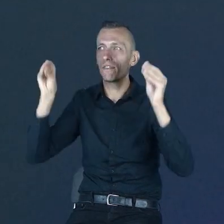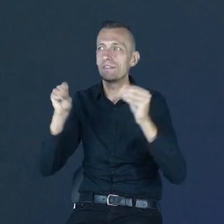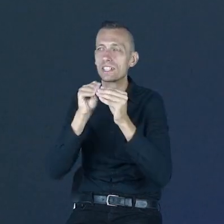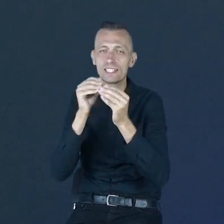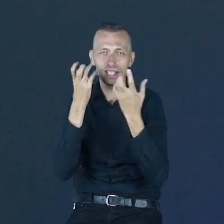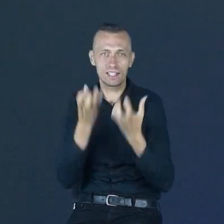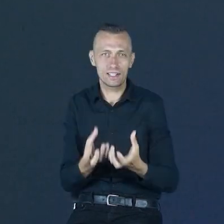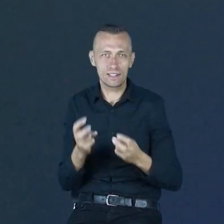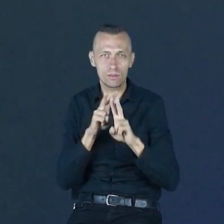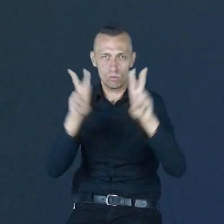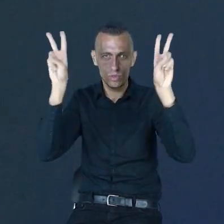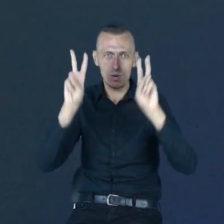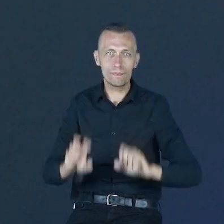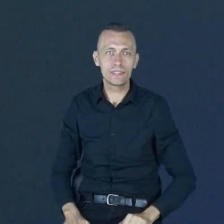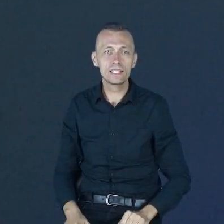dołączcie.